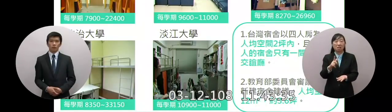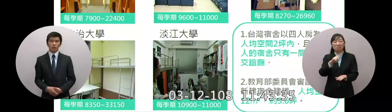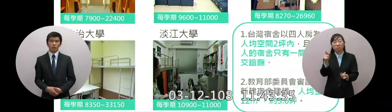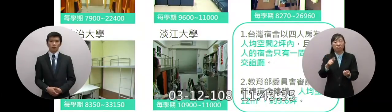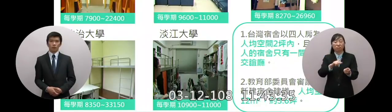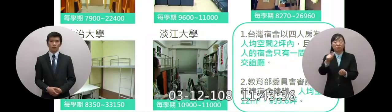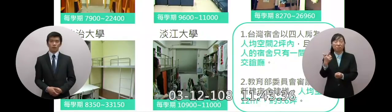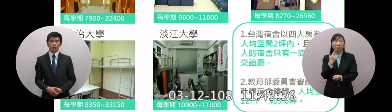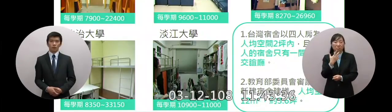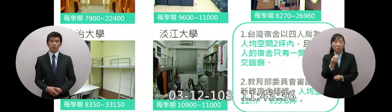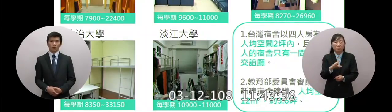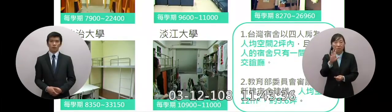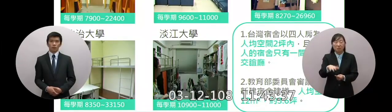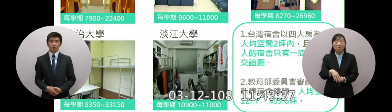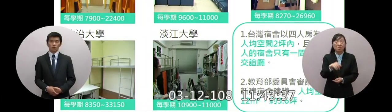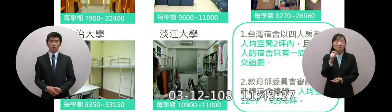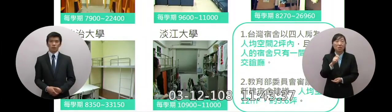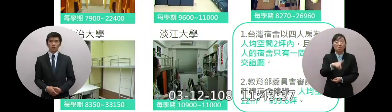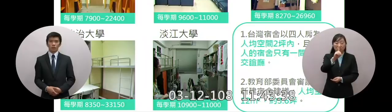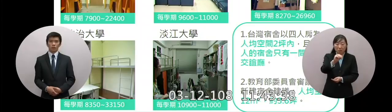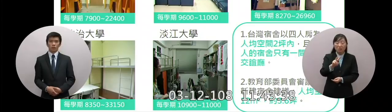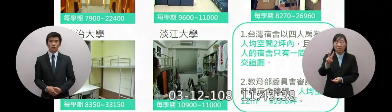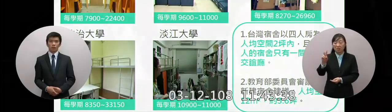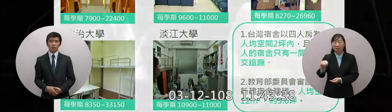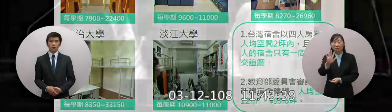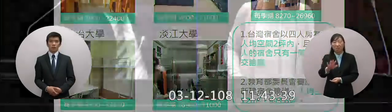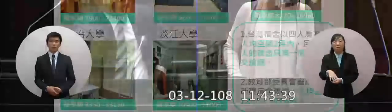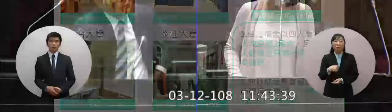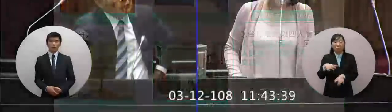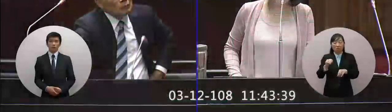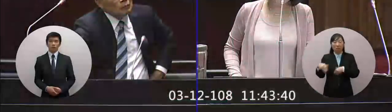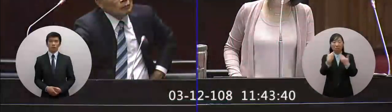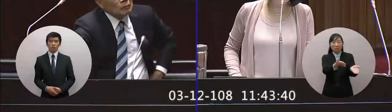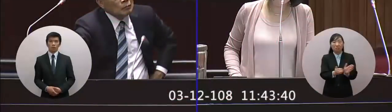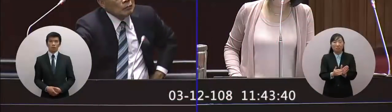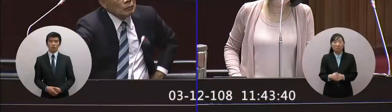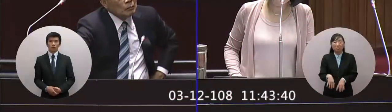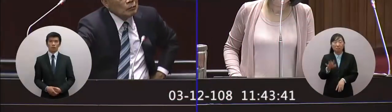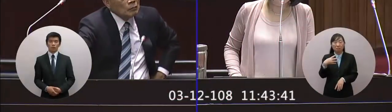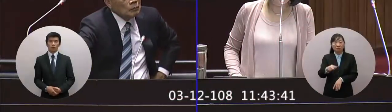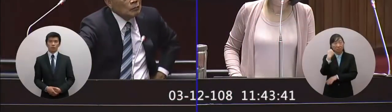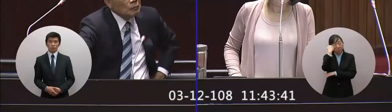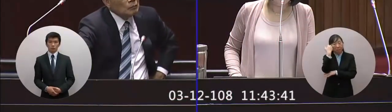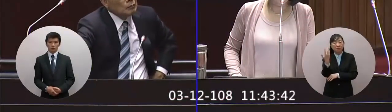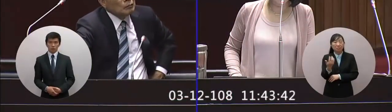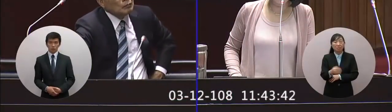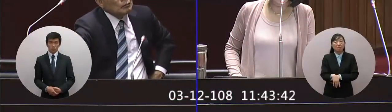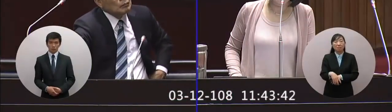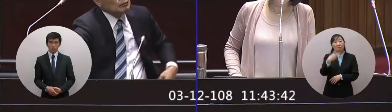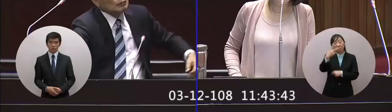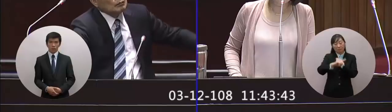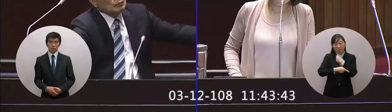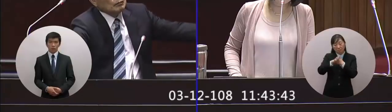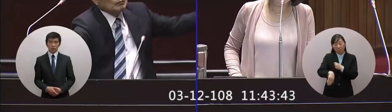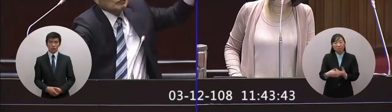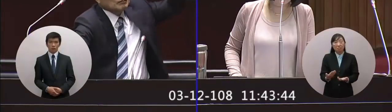长，有收到12000的，我资料都有提供给教育部，而且我们的人均面积只有2坪以